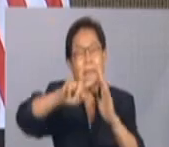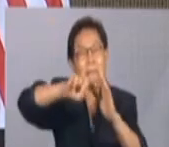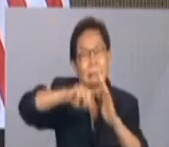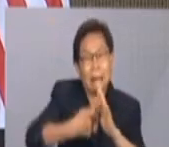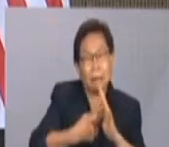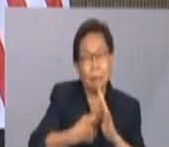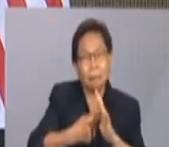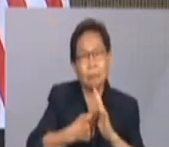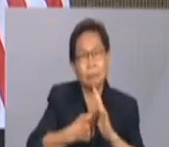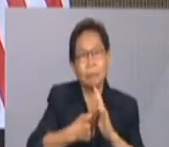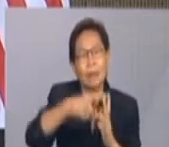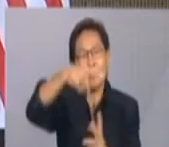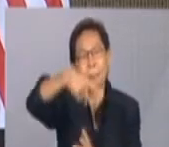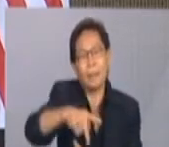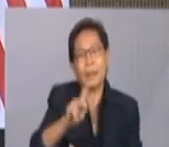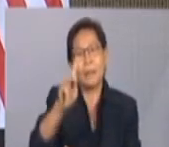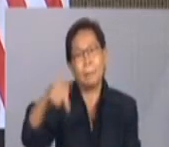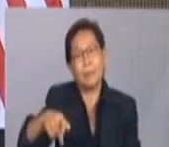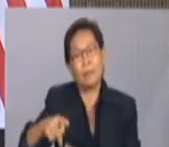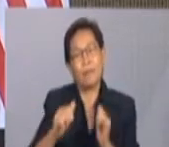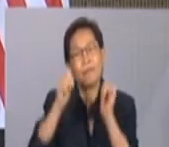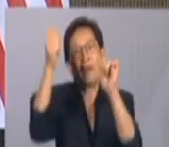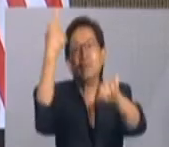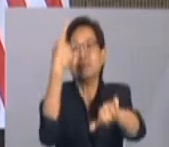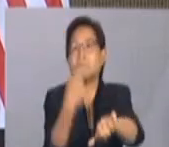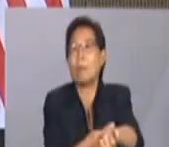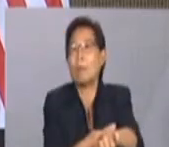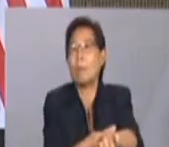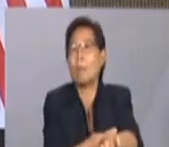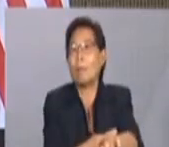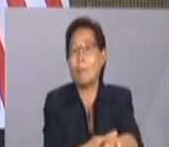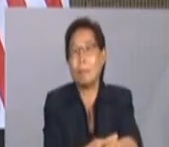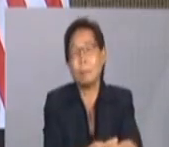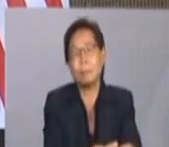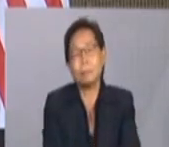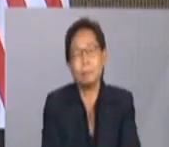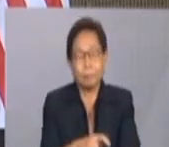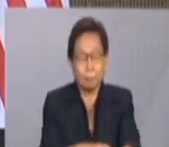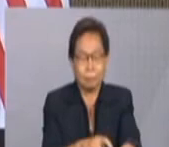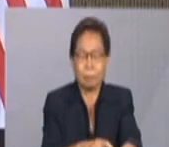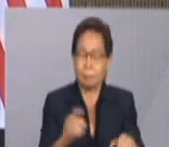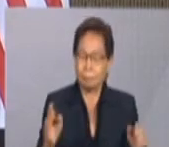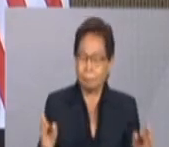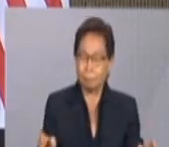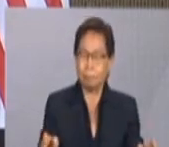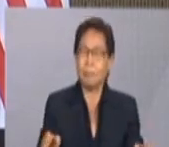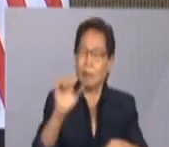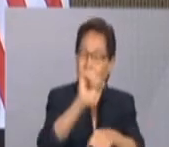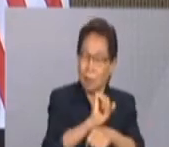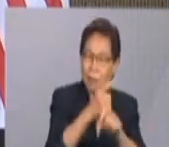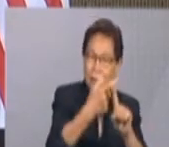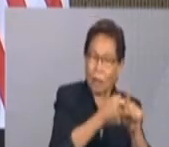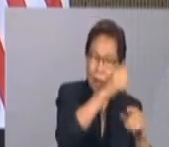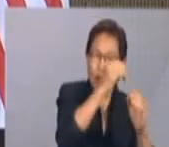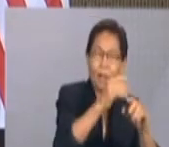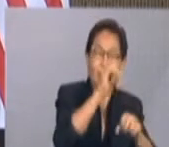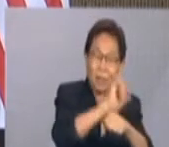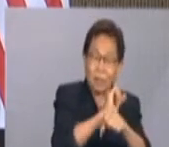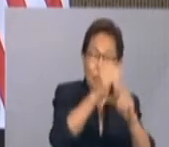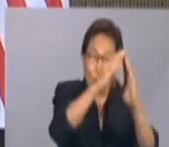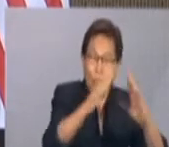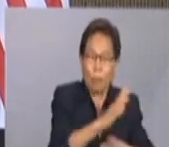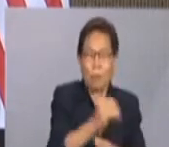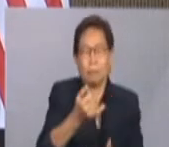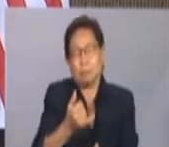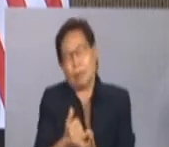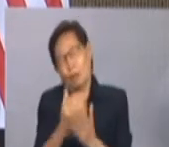kuasakan perintah suap seumpama ini di dalam tempo ini bekerja dari rumah dan duduk